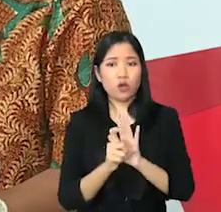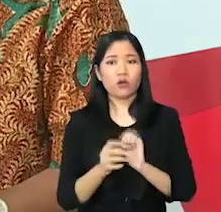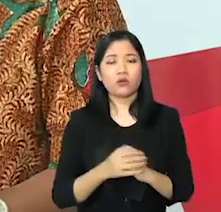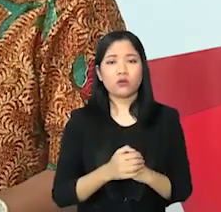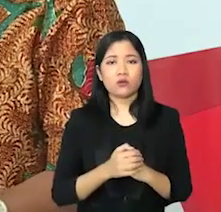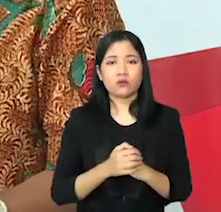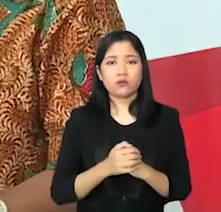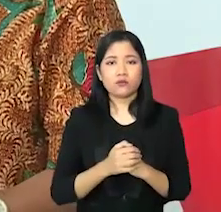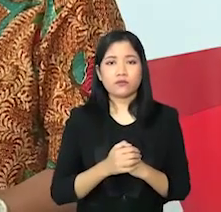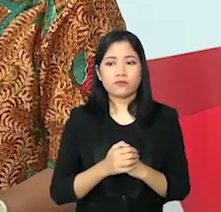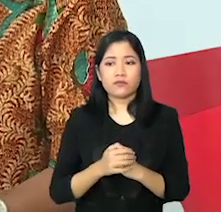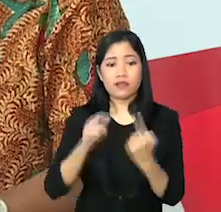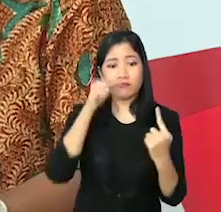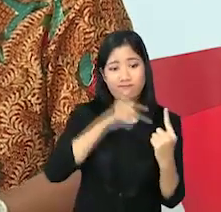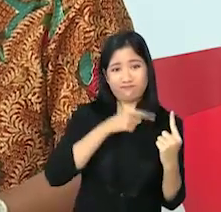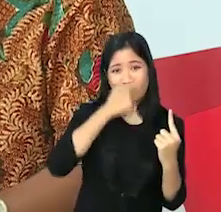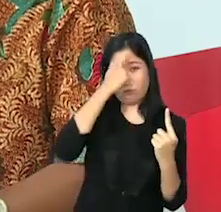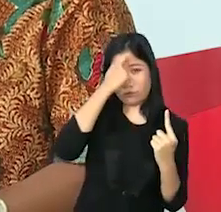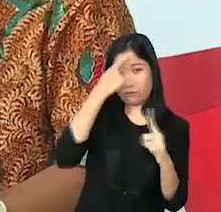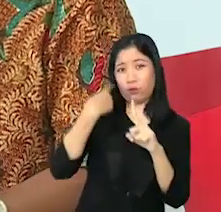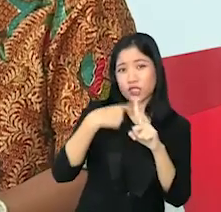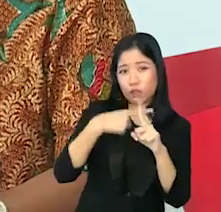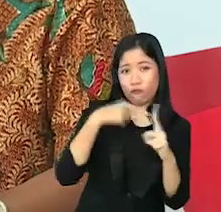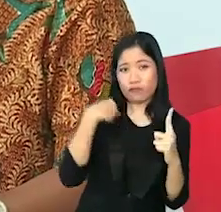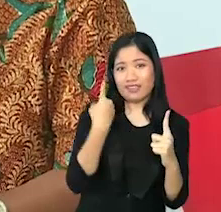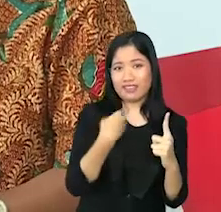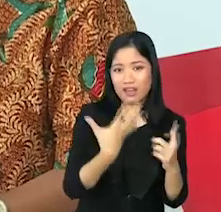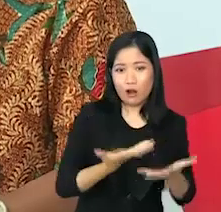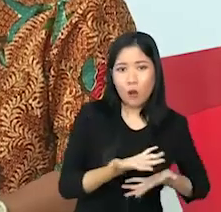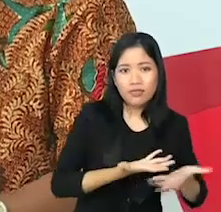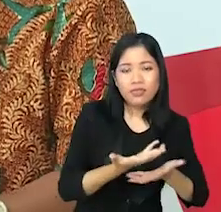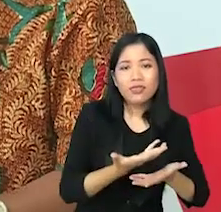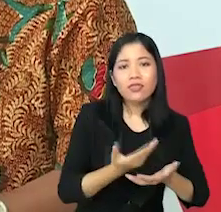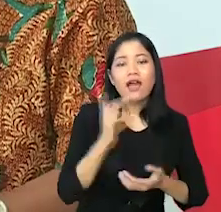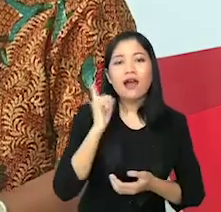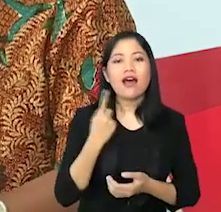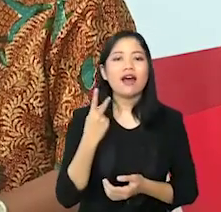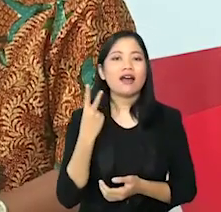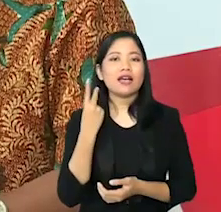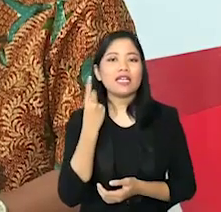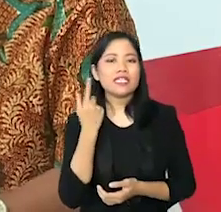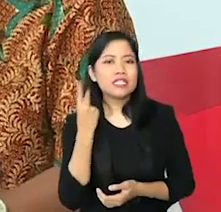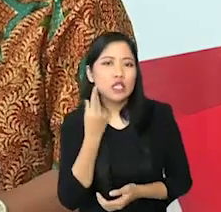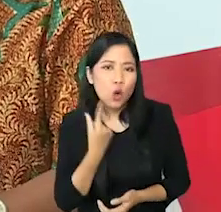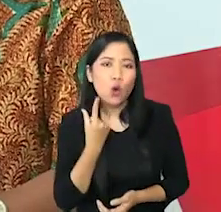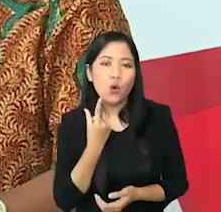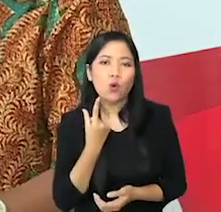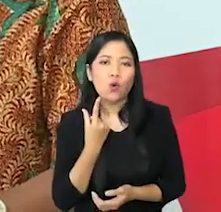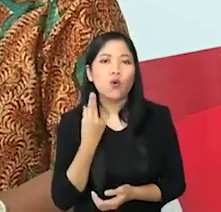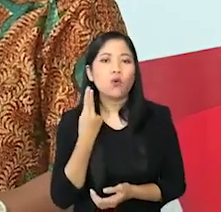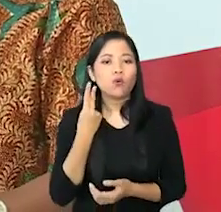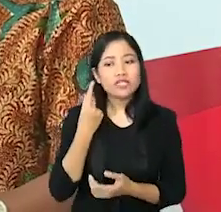kasus positif yang kita rawat kemudian resiko pada tenaga kesehatan yang